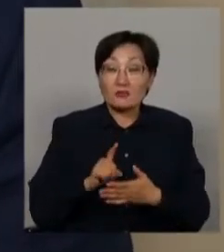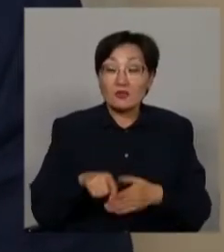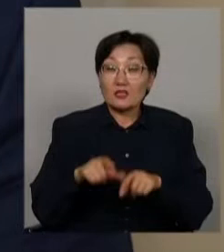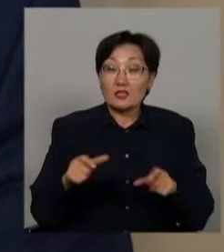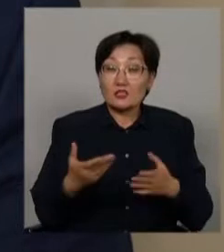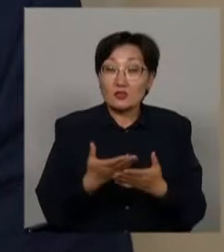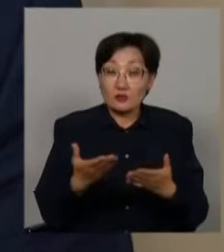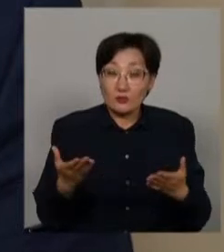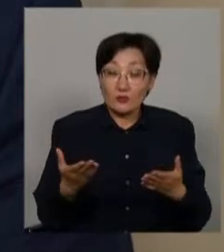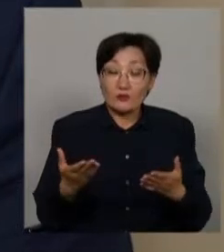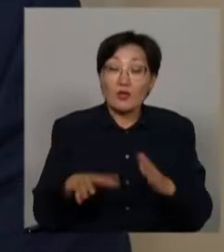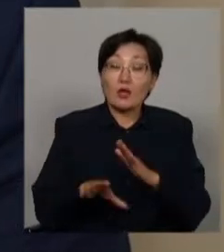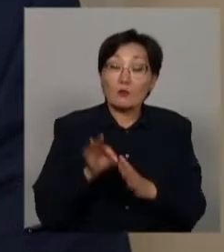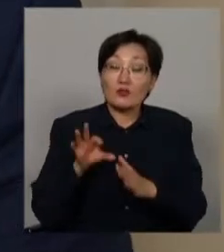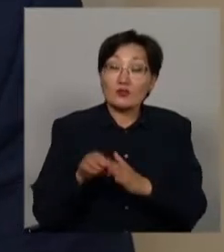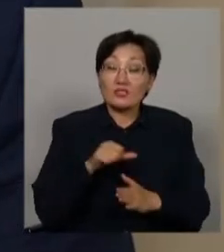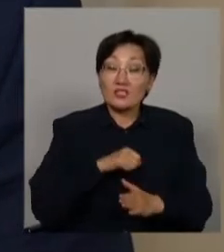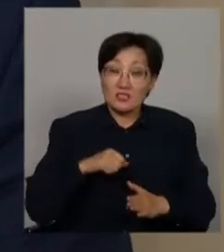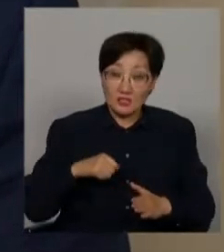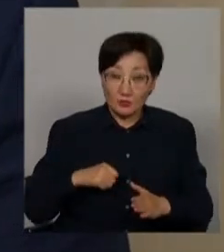общество определяло саму